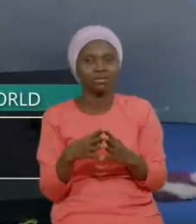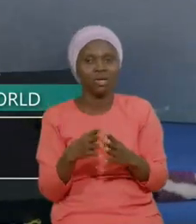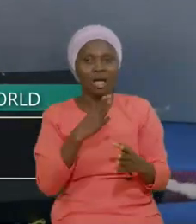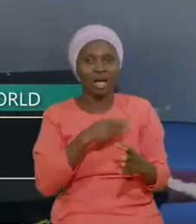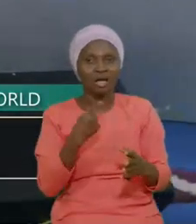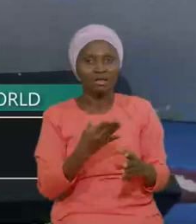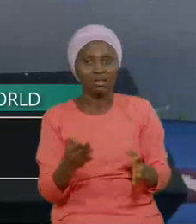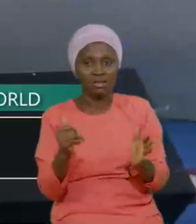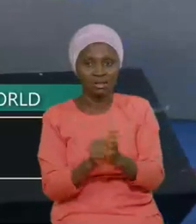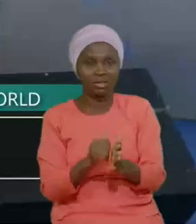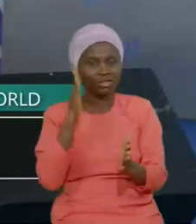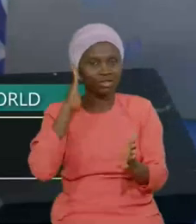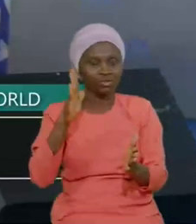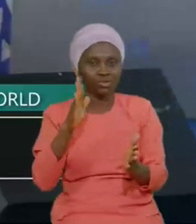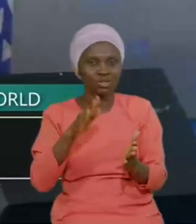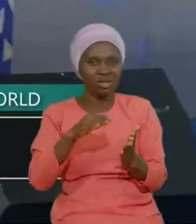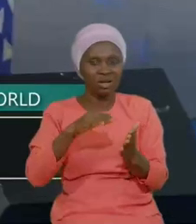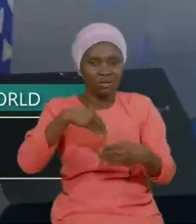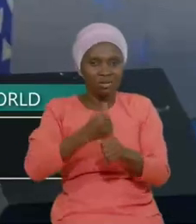Les obstacles peuvent être autour de toi.